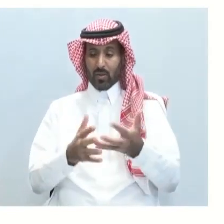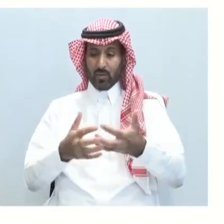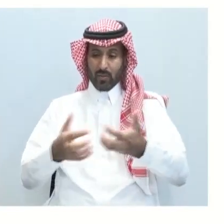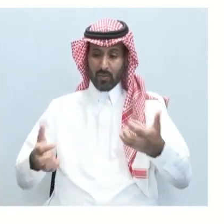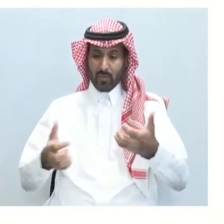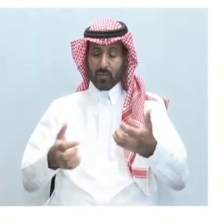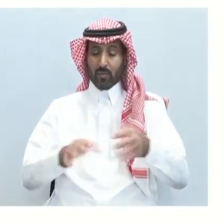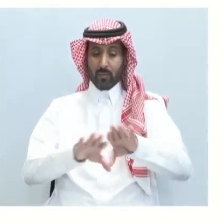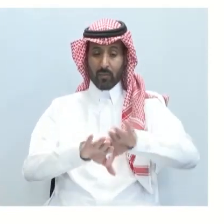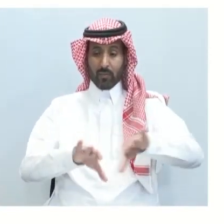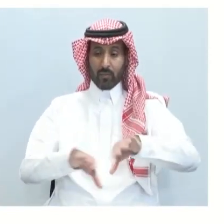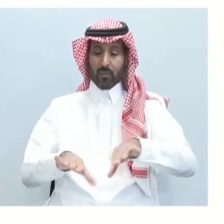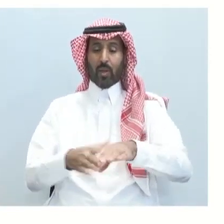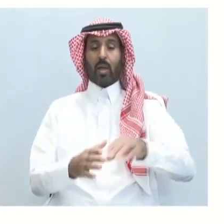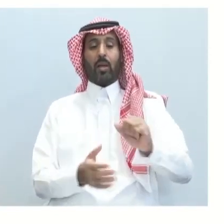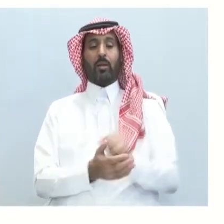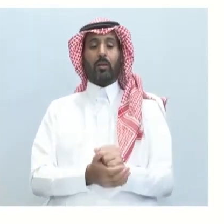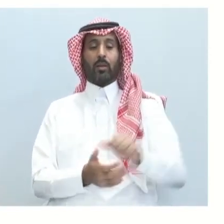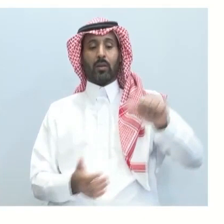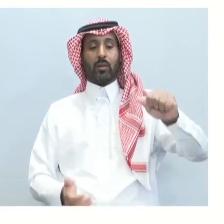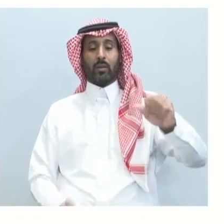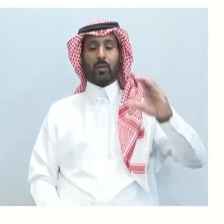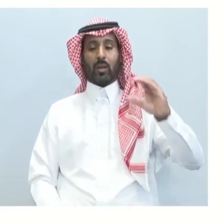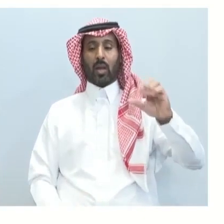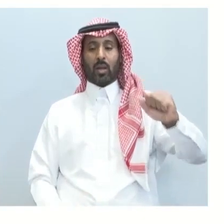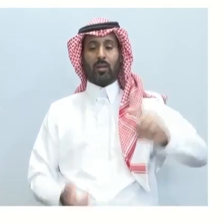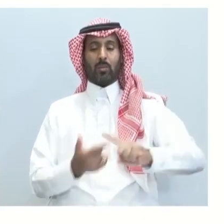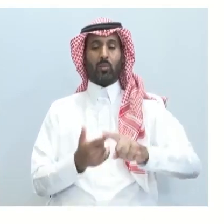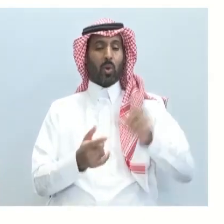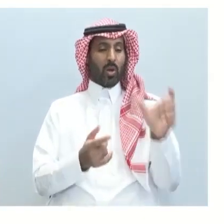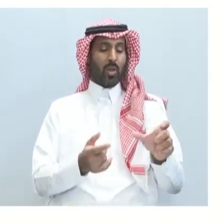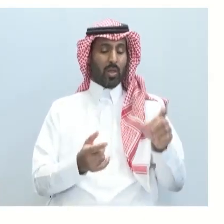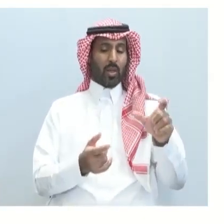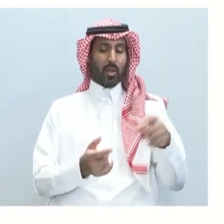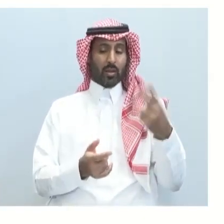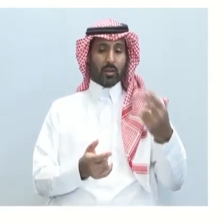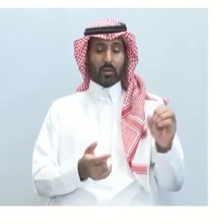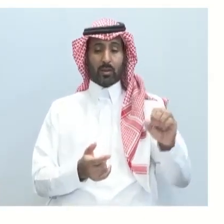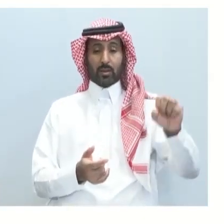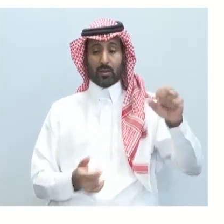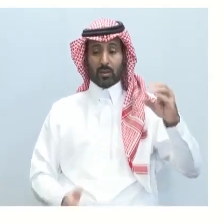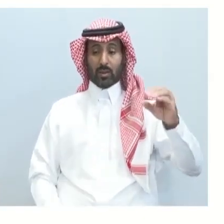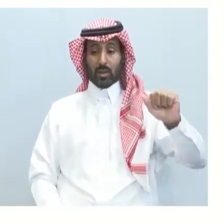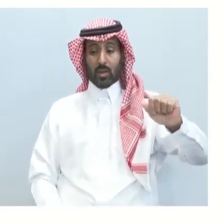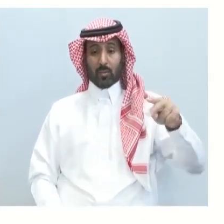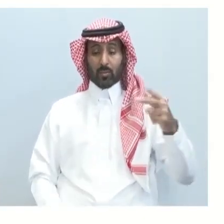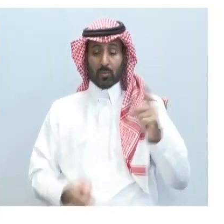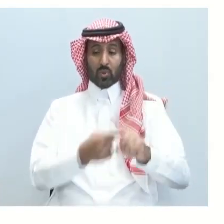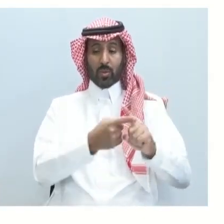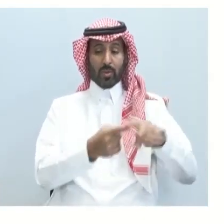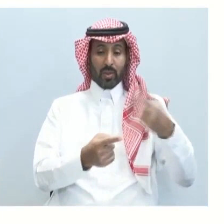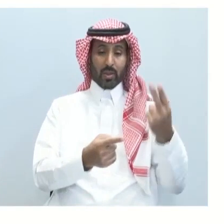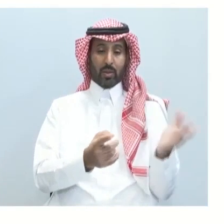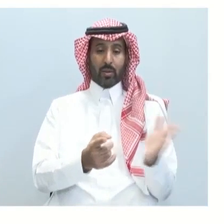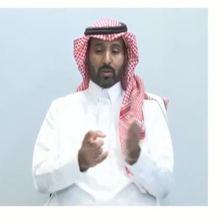الى ايونات فالكاليس يوم اساسا في المجموعه الثانيه على شكل ايون بيكون سي اي موجب اثنين وكذلك